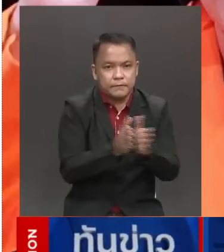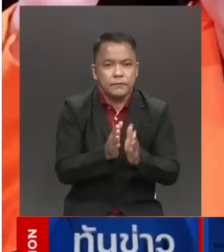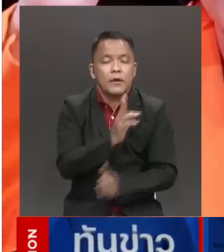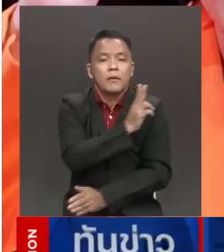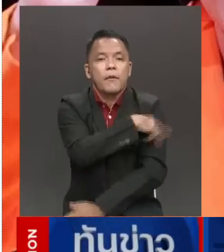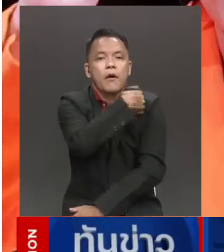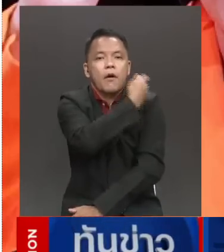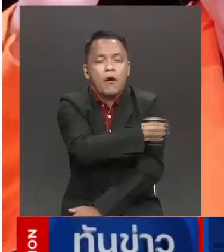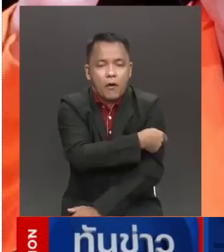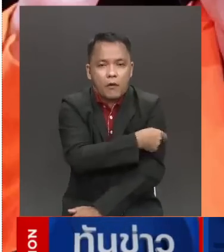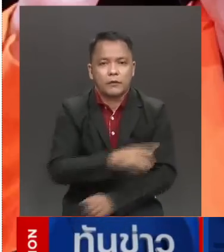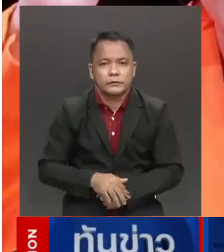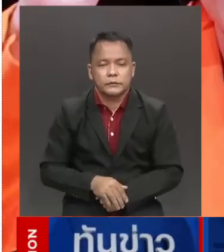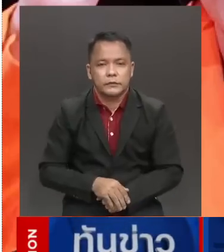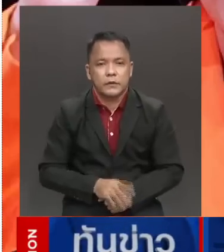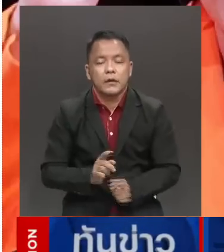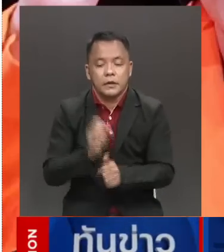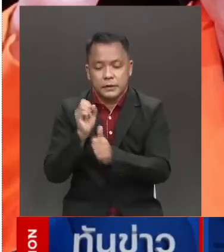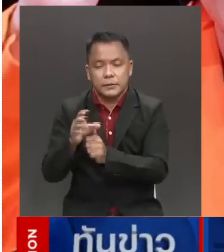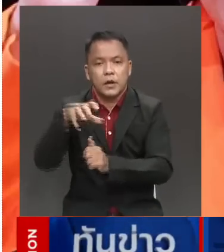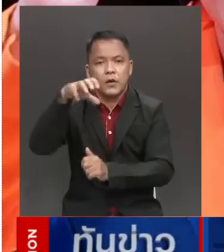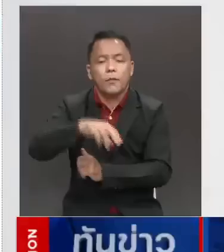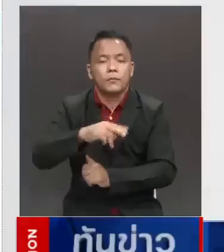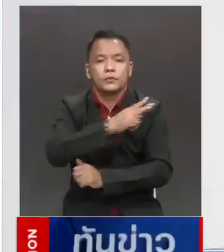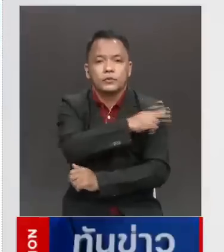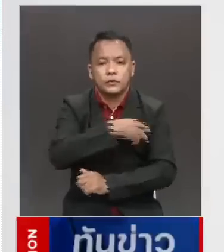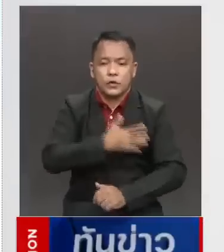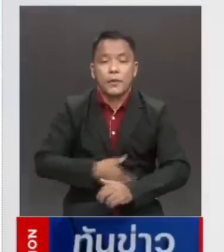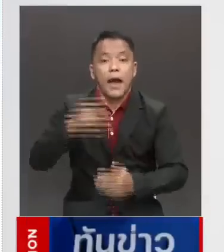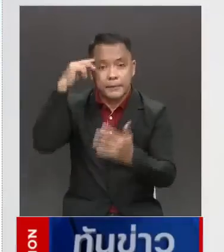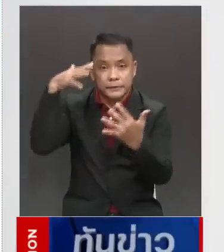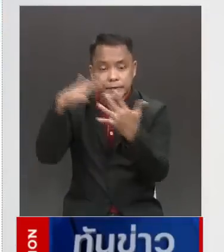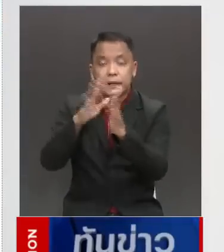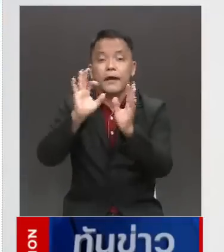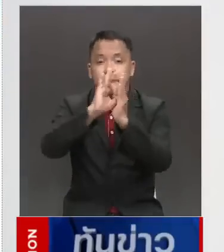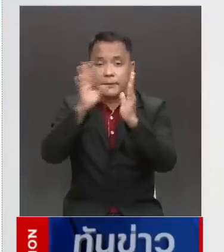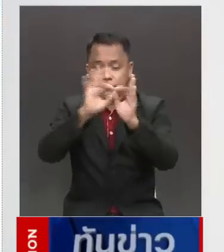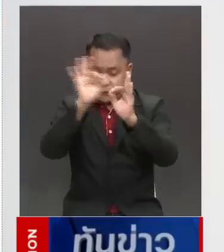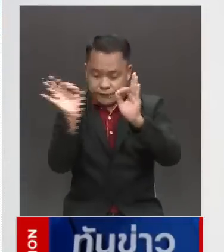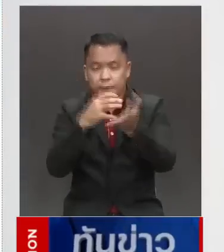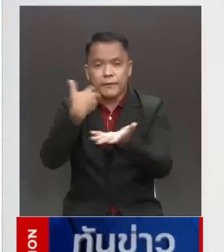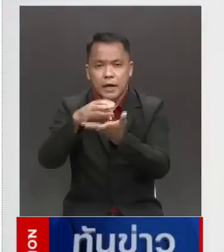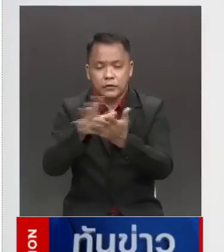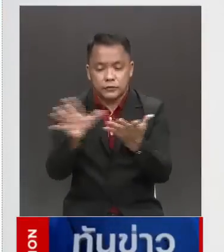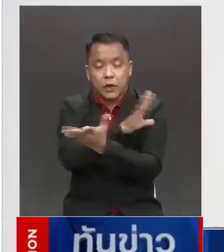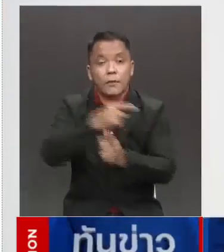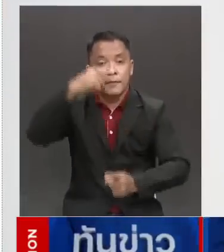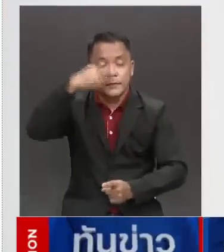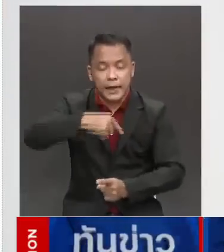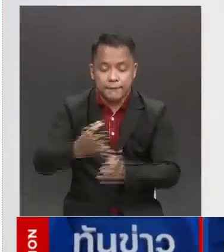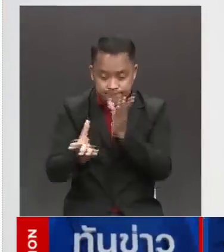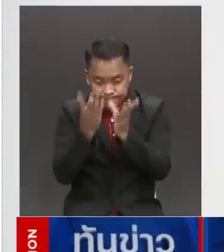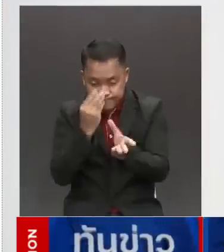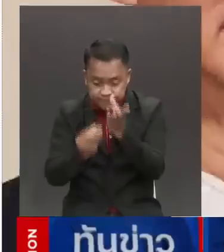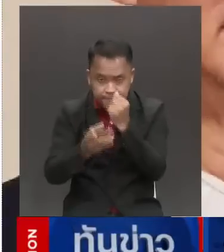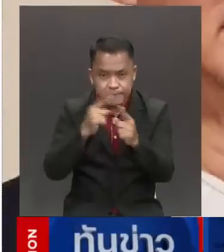แพทย์ยงยุทธวงศ์พิรมสารนะคะที่ปรึกษากรมสุขภาพจิตโพสต์ข้อความผ่าน Facebook ค่ะถึงสังคมไทยเรียนรู้อะไรใน